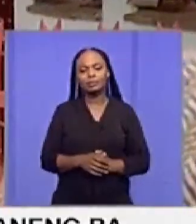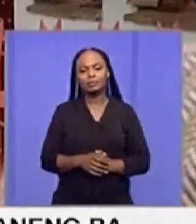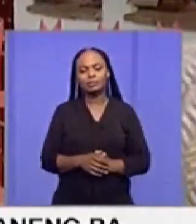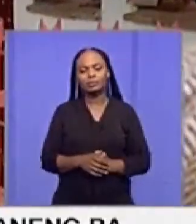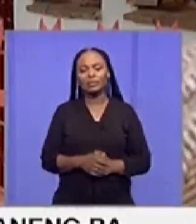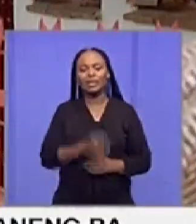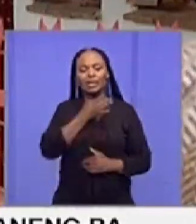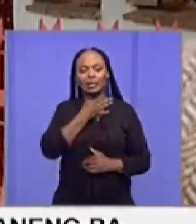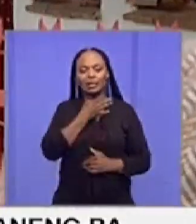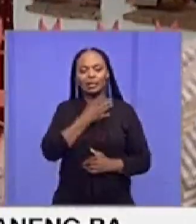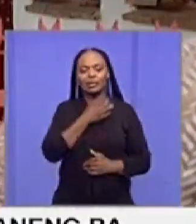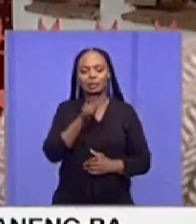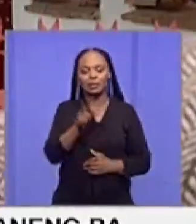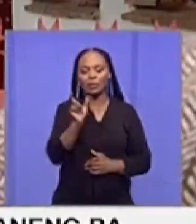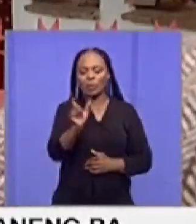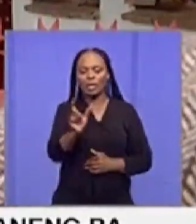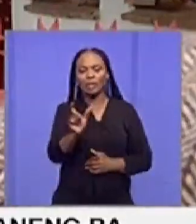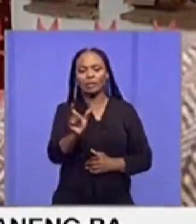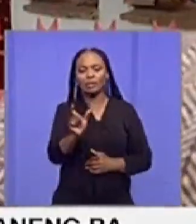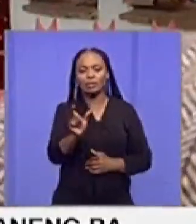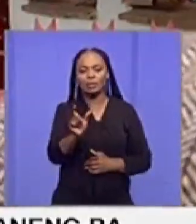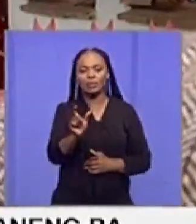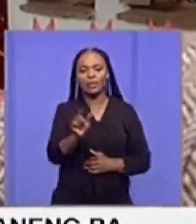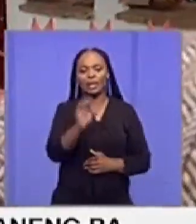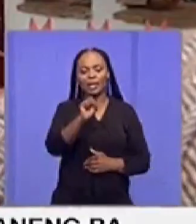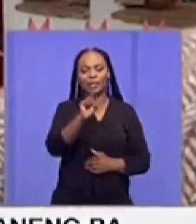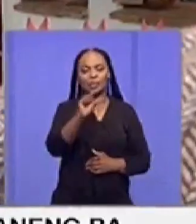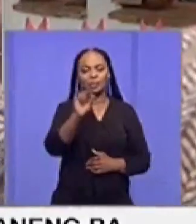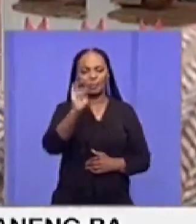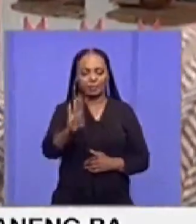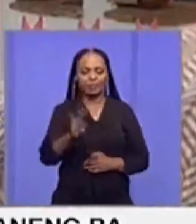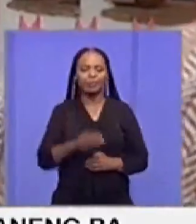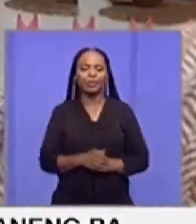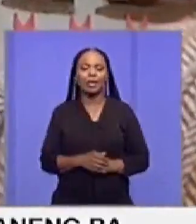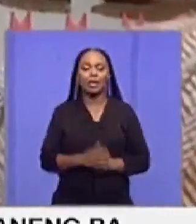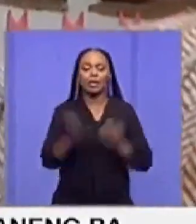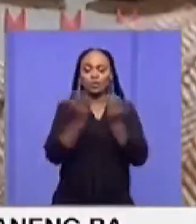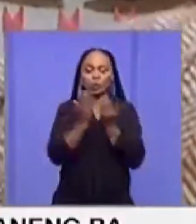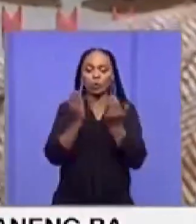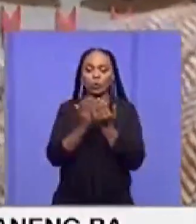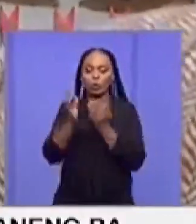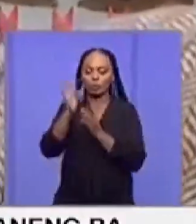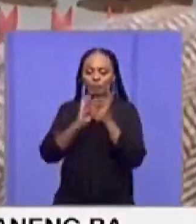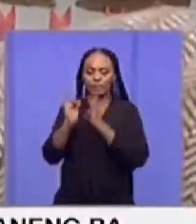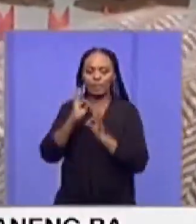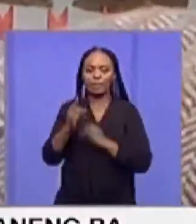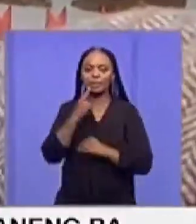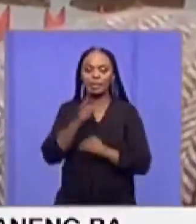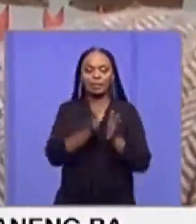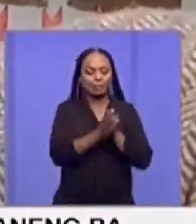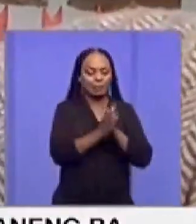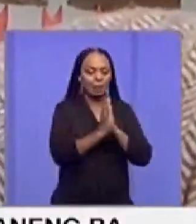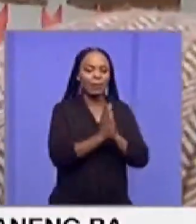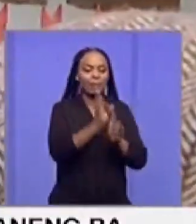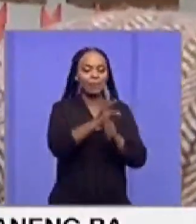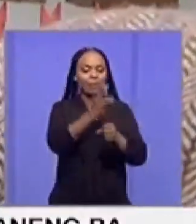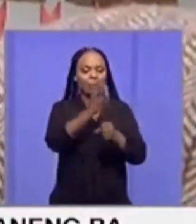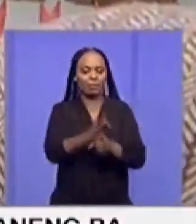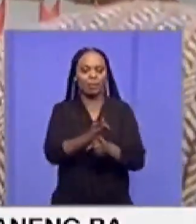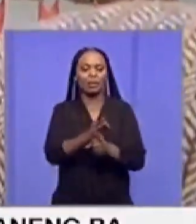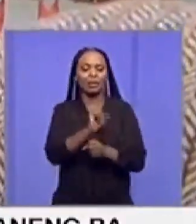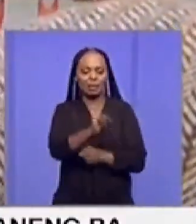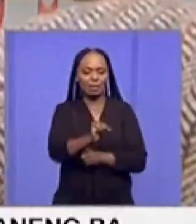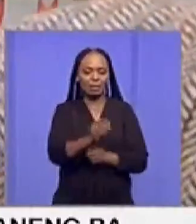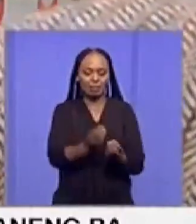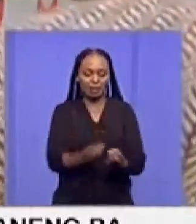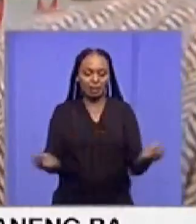just hlapi ke gore sekolo ba tlo dia dikgopelo go batswadi gore ka gore sekolo se tšwa